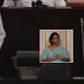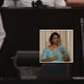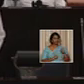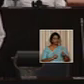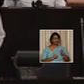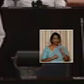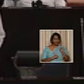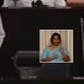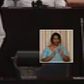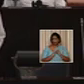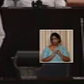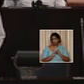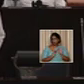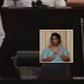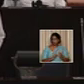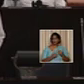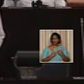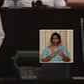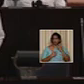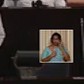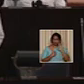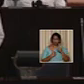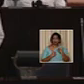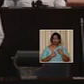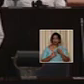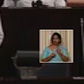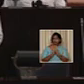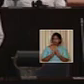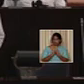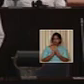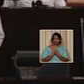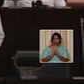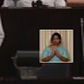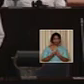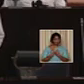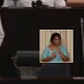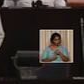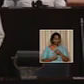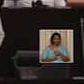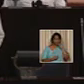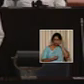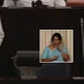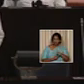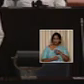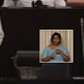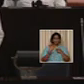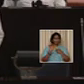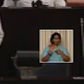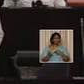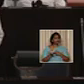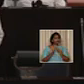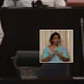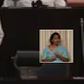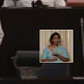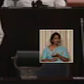सिद्धुम पुनः अभी सामान्य परीक्षा करण परीक्षण यदि बलन वे अव्य